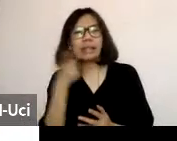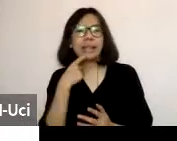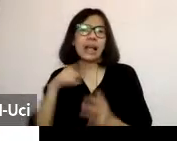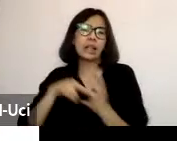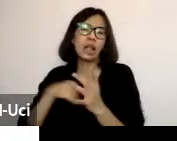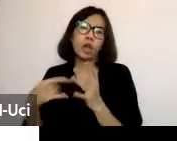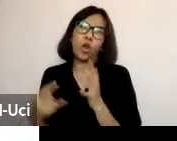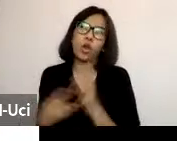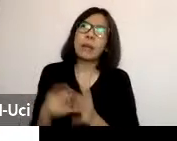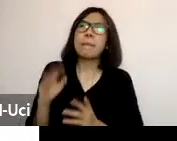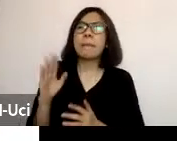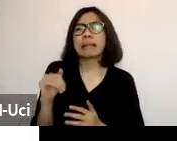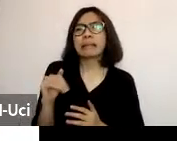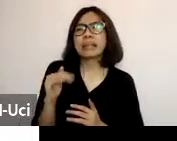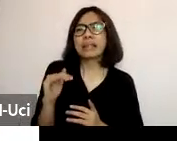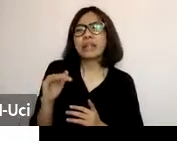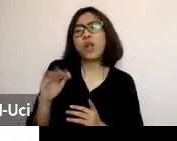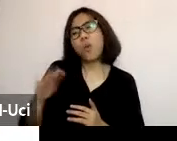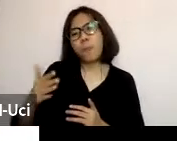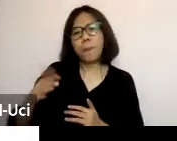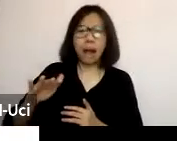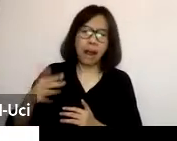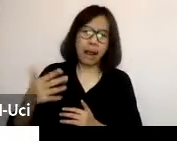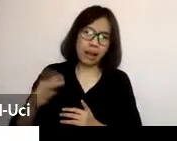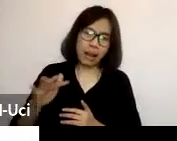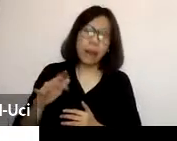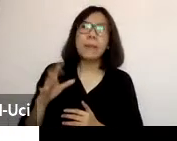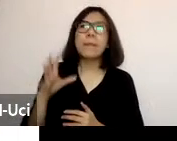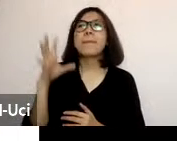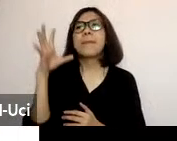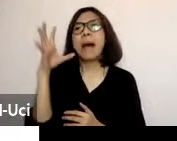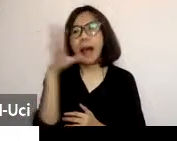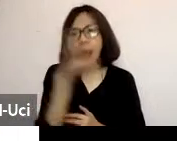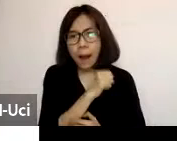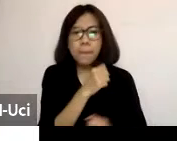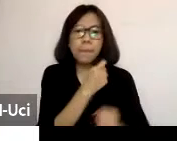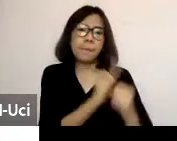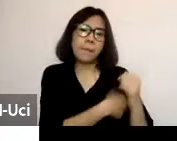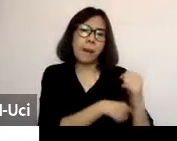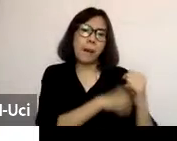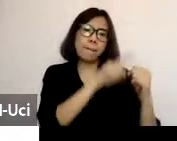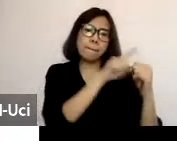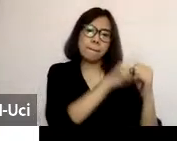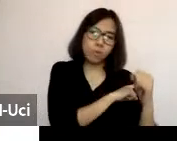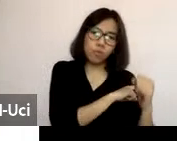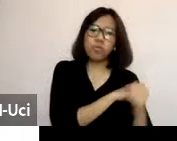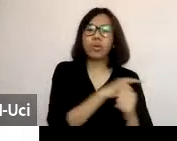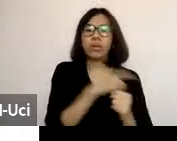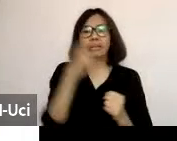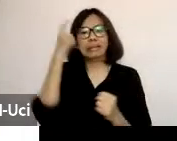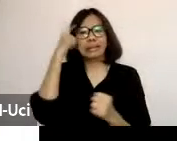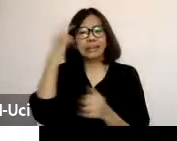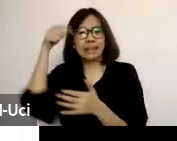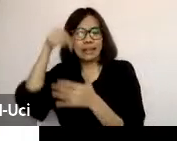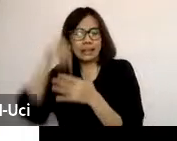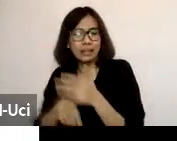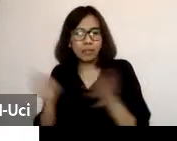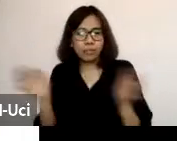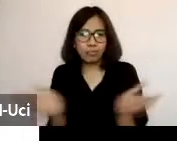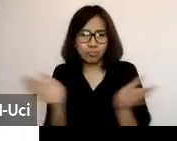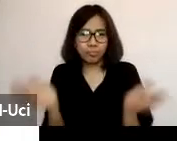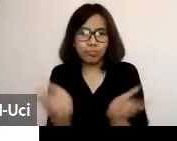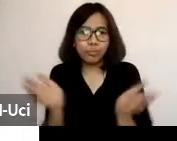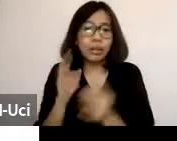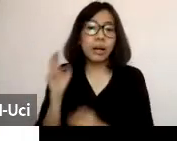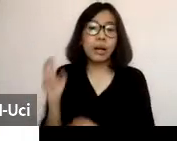masih pada level mampu ya dari paham mampu pipis dan berdaya dengan skor yang yang tampil